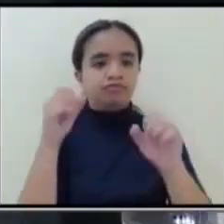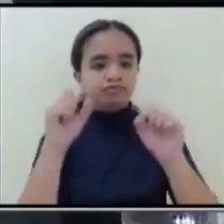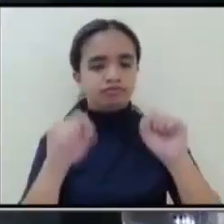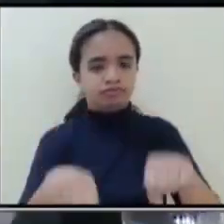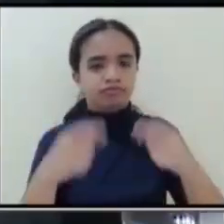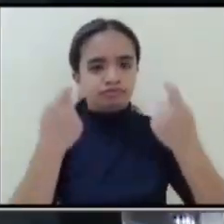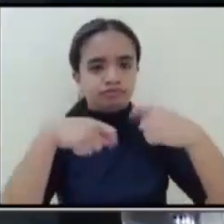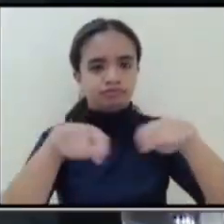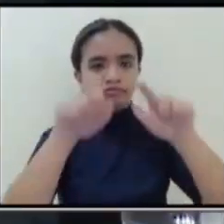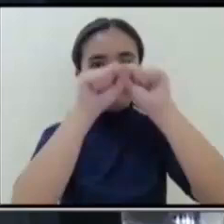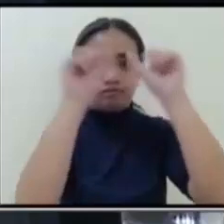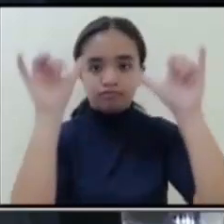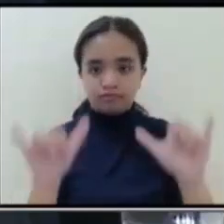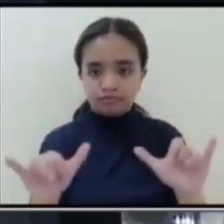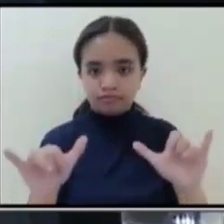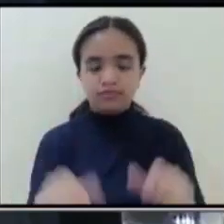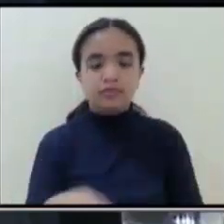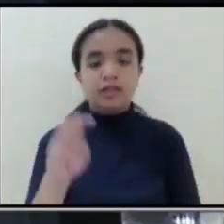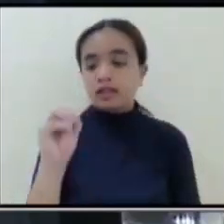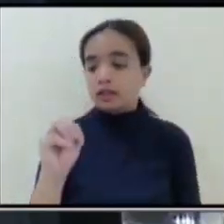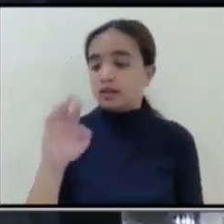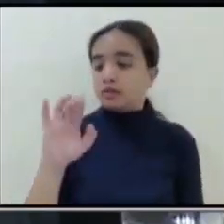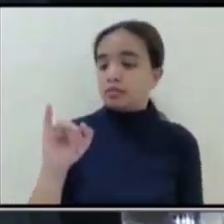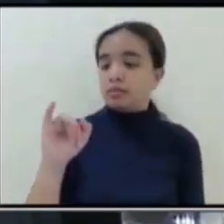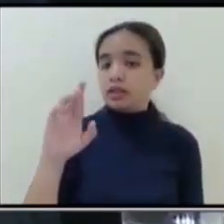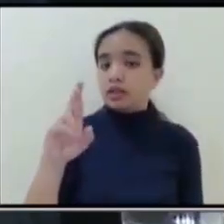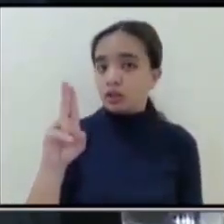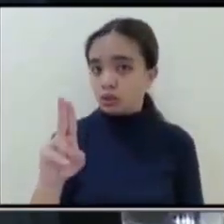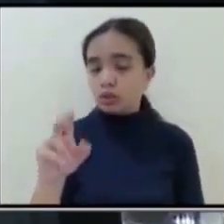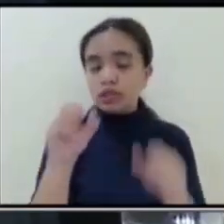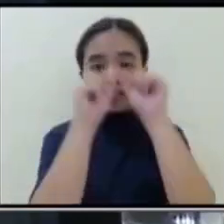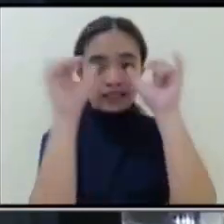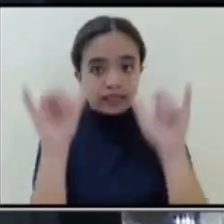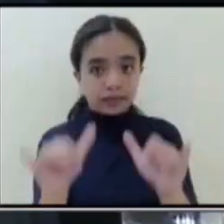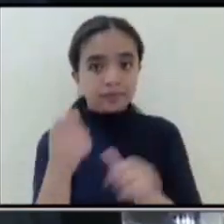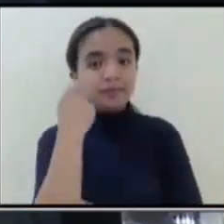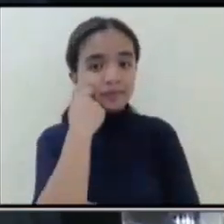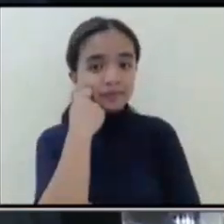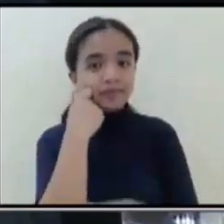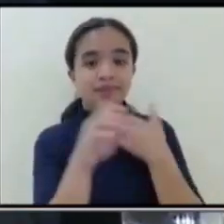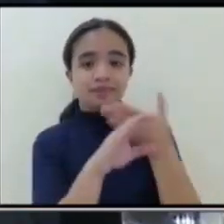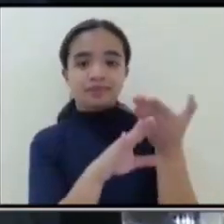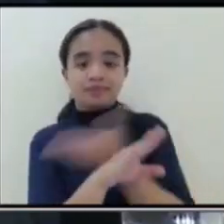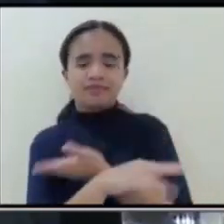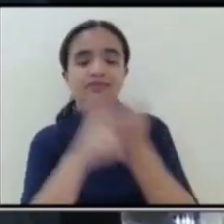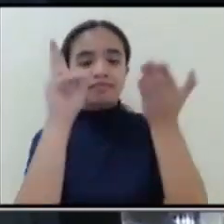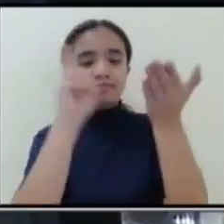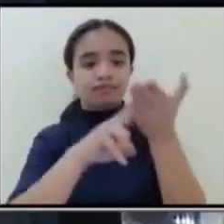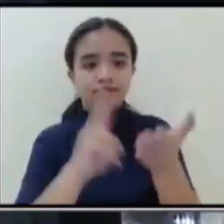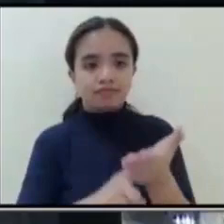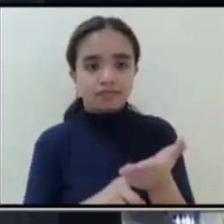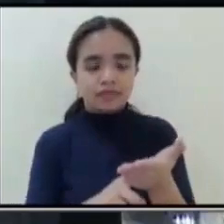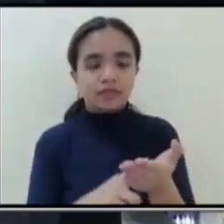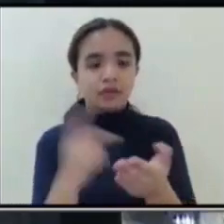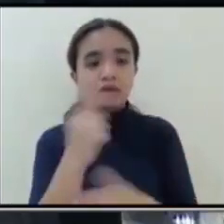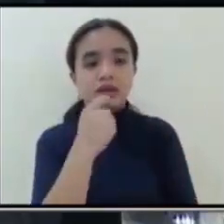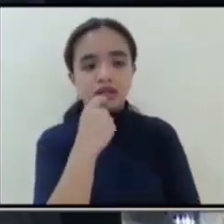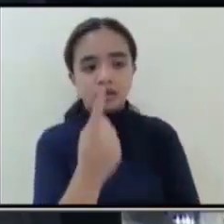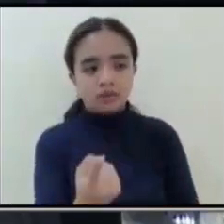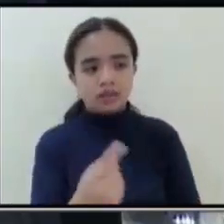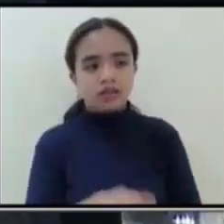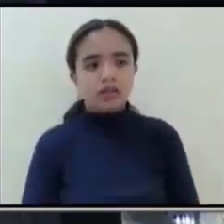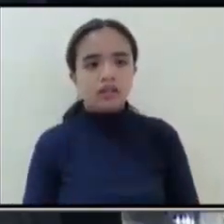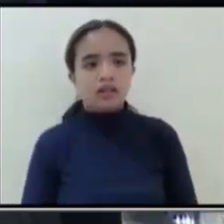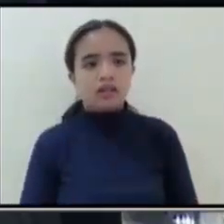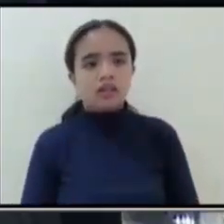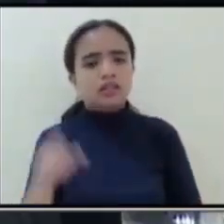sistema. Miro System, kaya sa usapan kanina bago tayo nagpirmahan, ay sinasabi nila, pumapayag